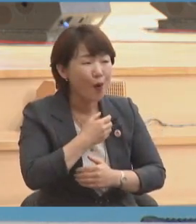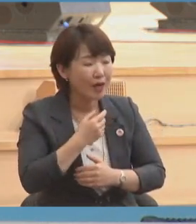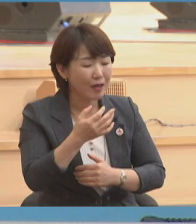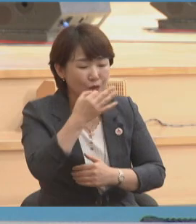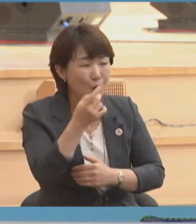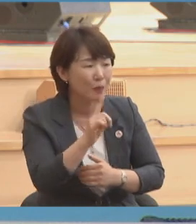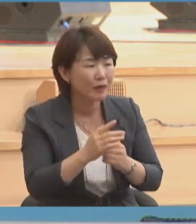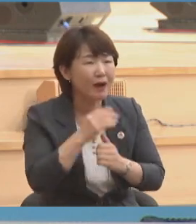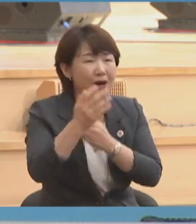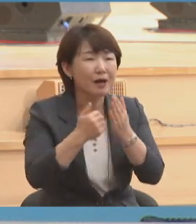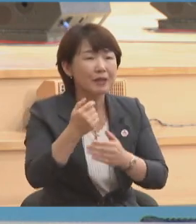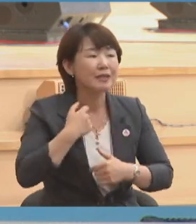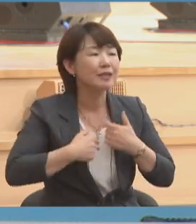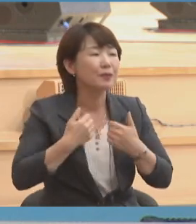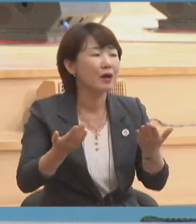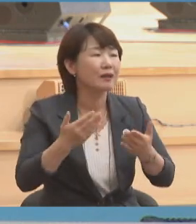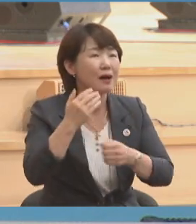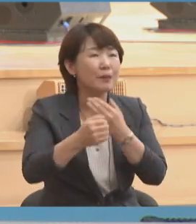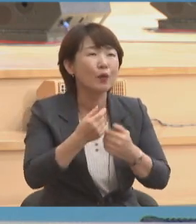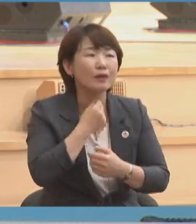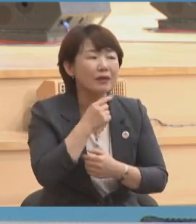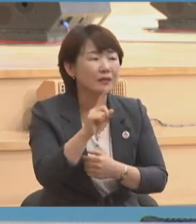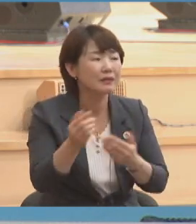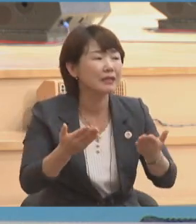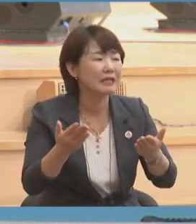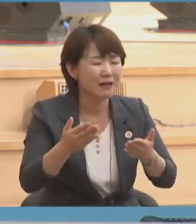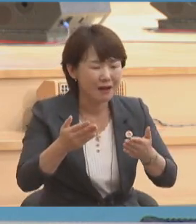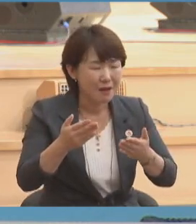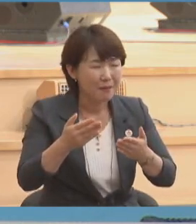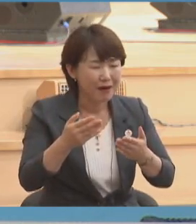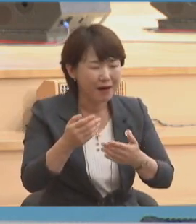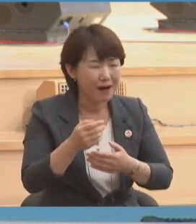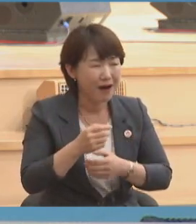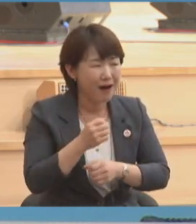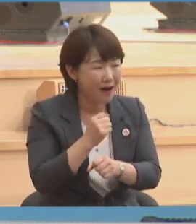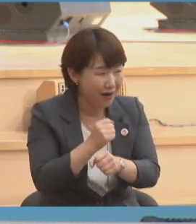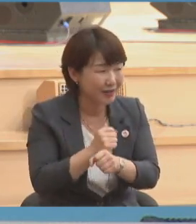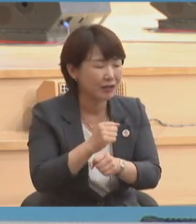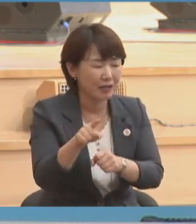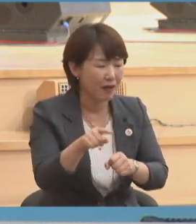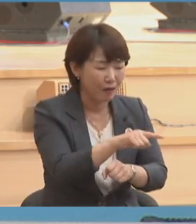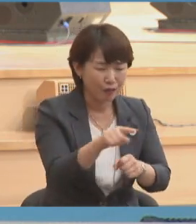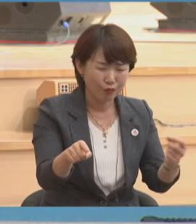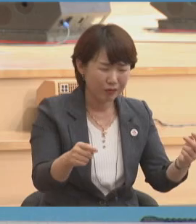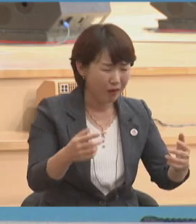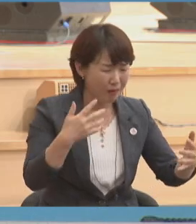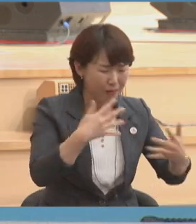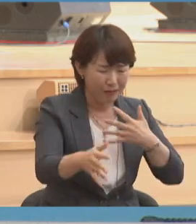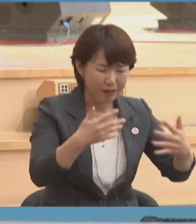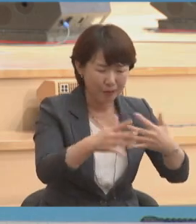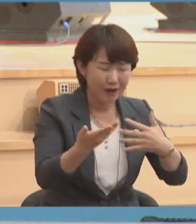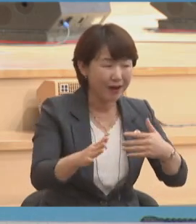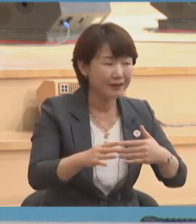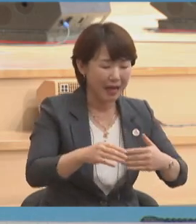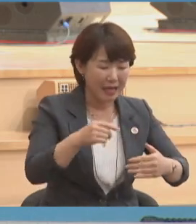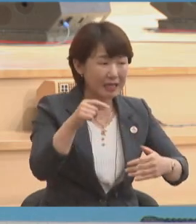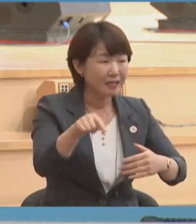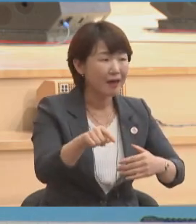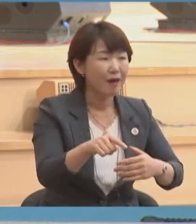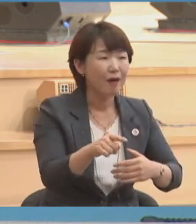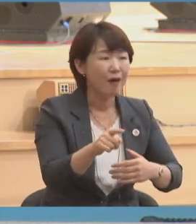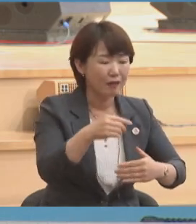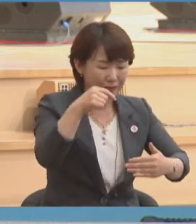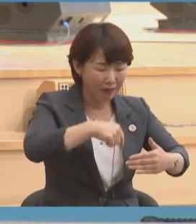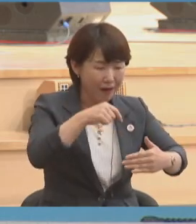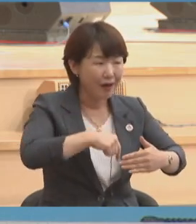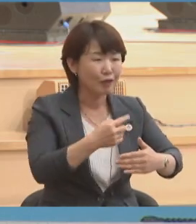일, 하나님이 원하는 일을 추구하는 이게 두 개가 전혀 타협점이 없는데 중요한 건 뭐냐? 내 속에 이 둘이